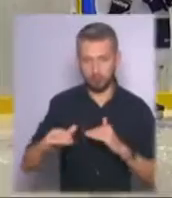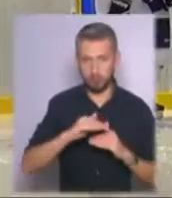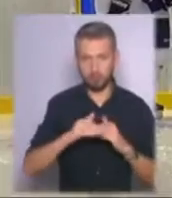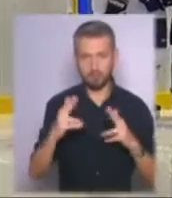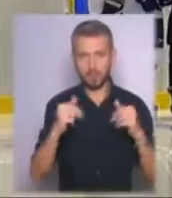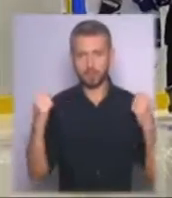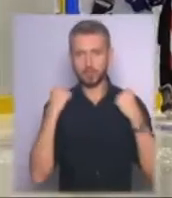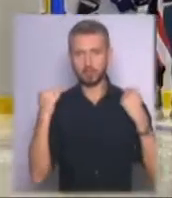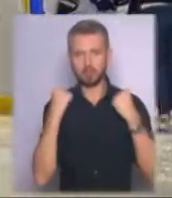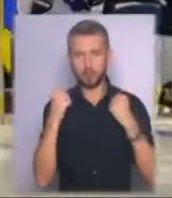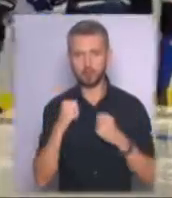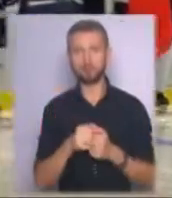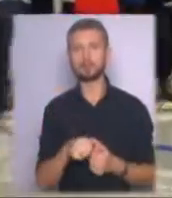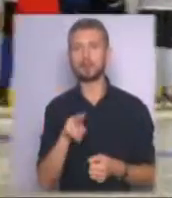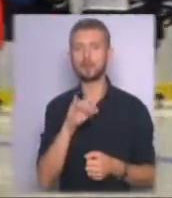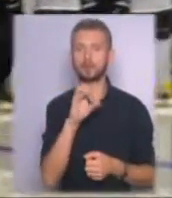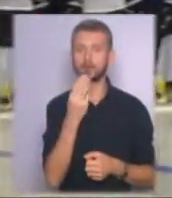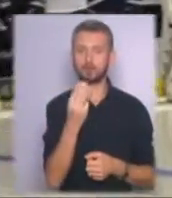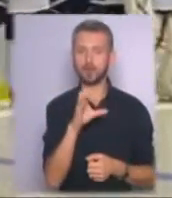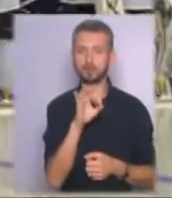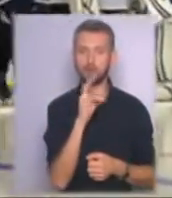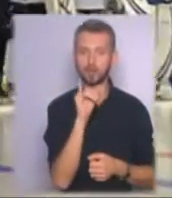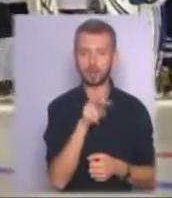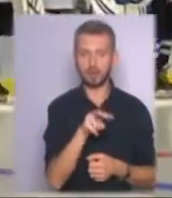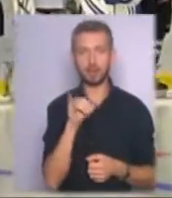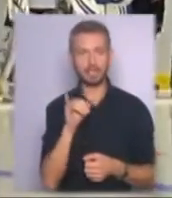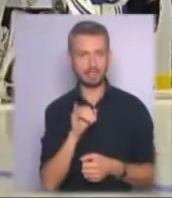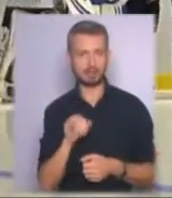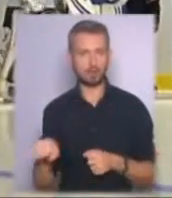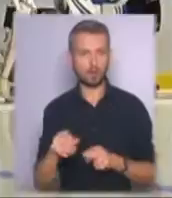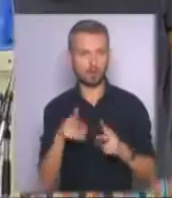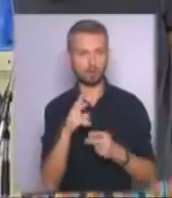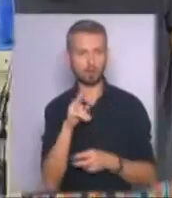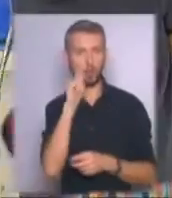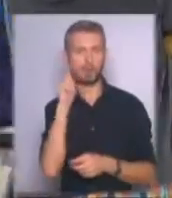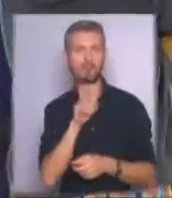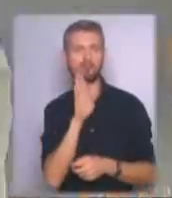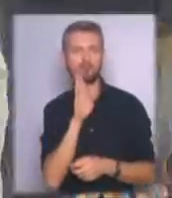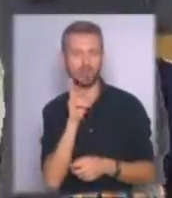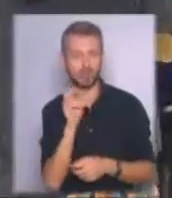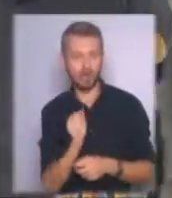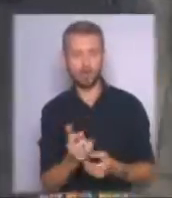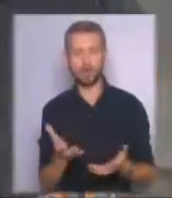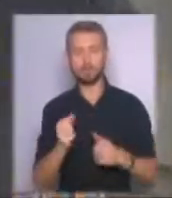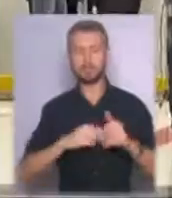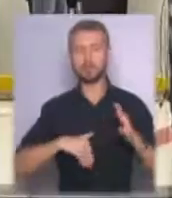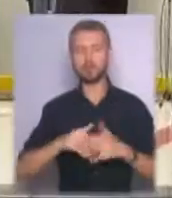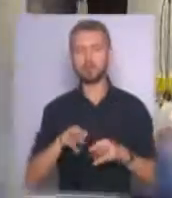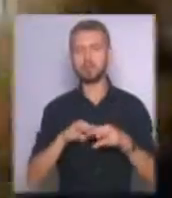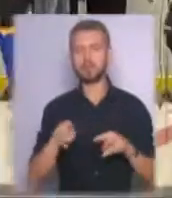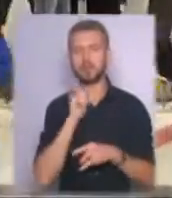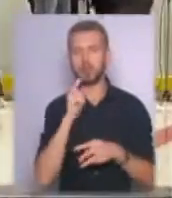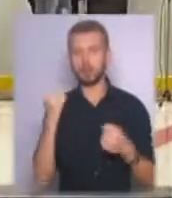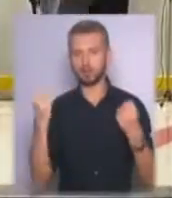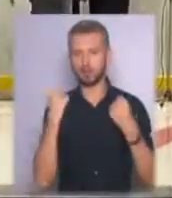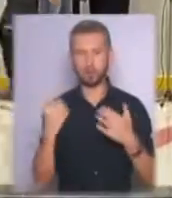вихованці ДЮСШ «Сокіл» та красуні з жіночого хокейного клубу «Україночка» отримали з рук міністра молоді та спорту Ігоря Жданова новеньку